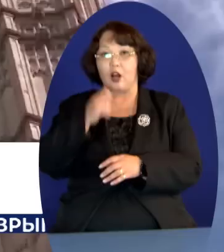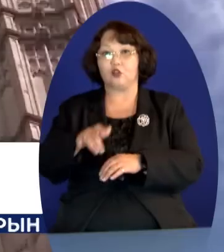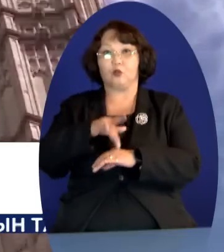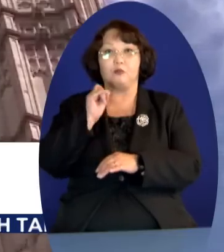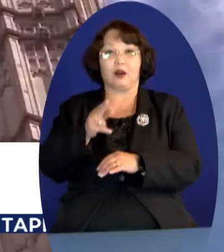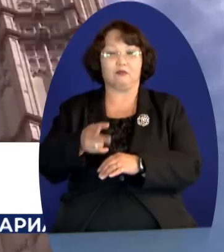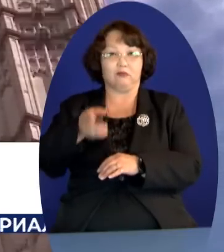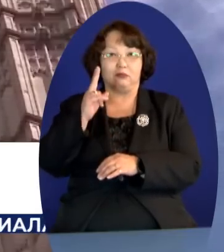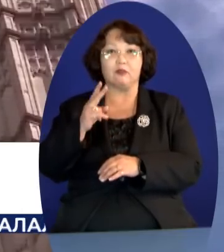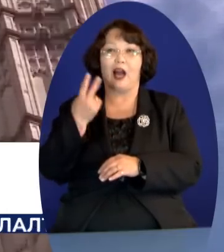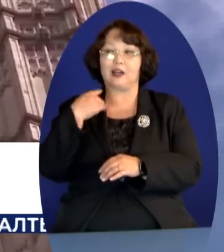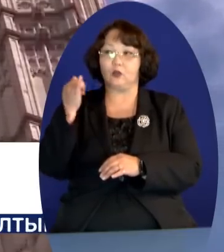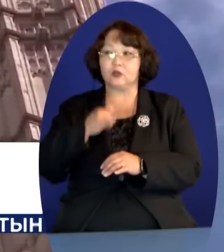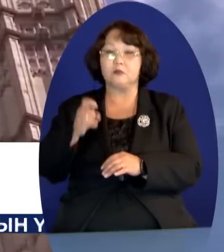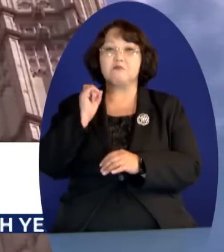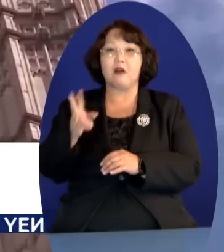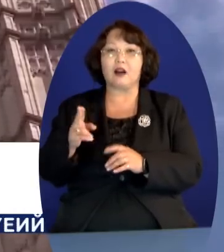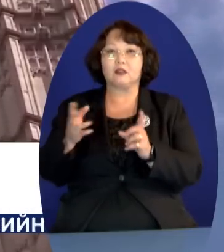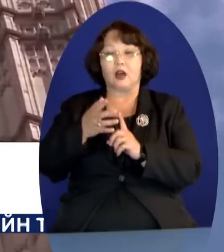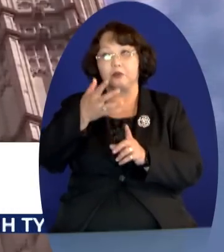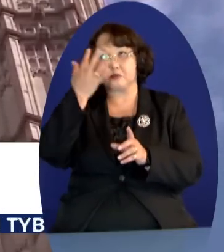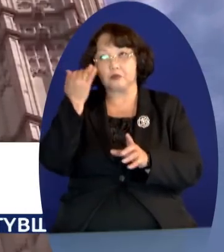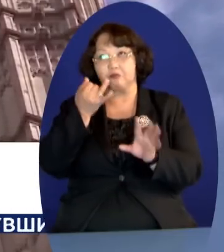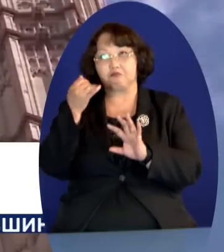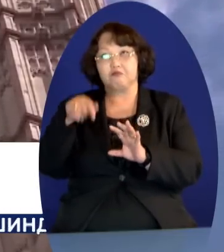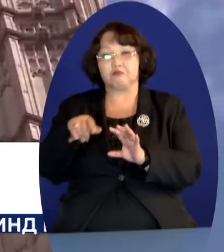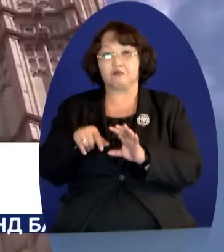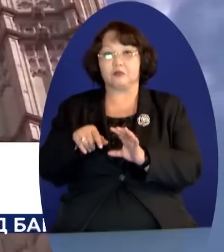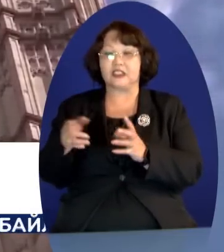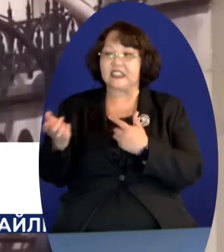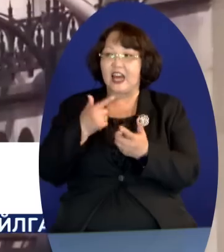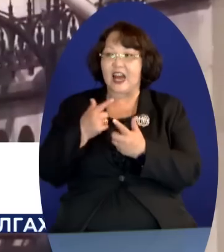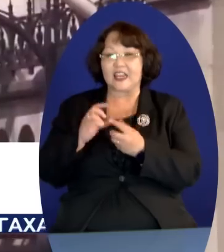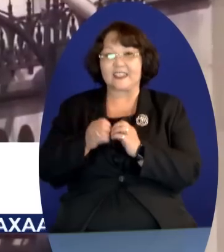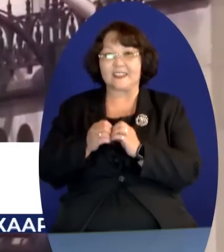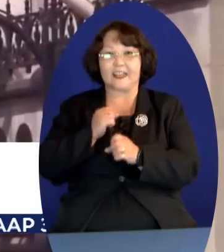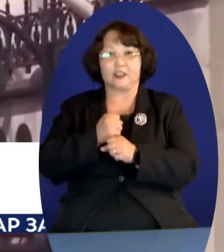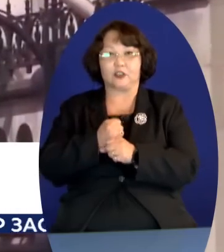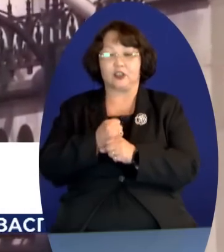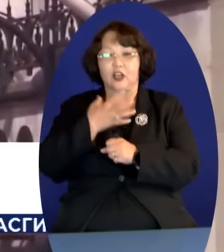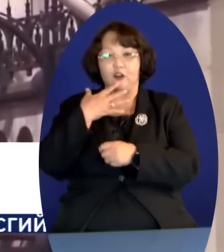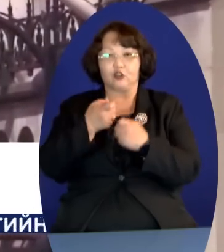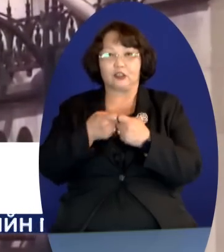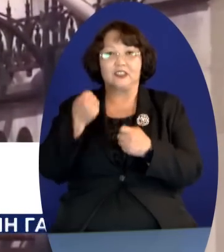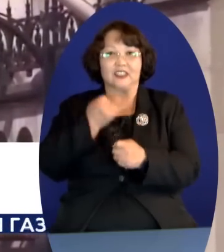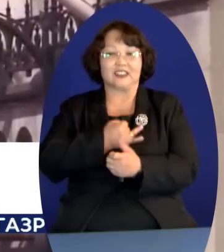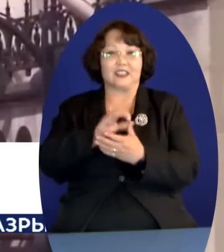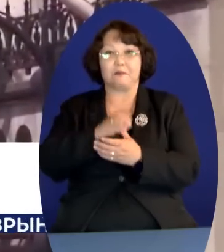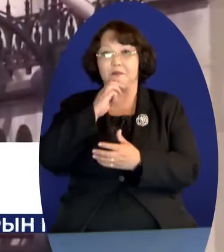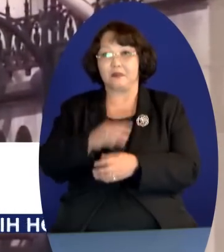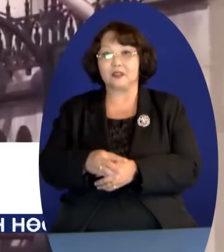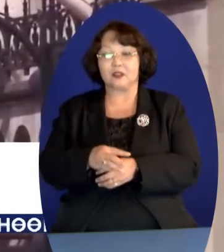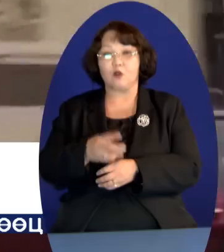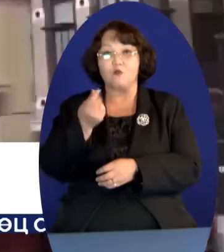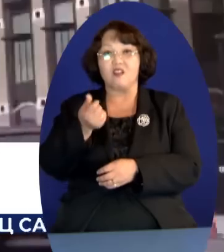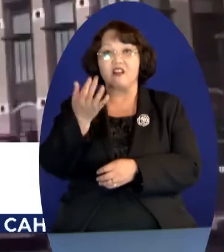ерөнхийлөгч Лондонд айлчлах үедээ Английн банктай ойрын хэдэн 7 хоногт swap хилцэл хийхээр тохиролцож чадна гэж найдаж байгаагаа мэдгдсэн ч мөнгөний